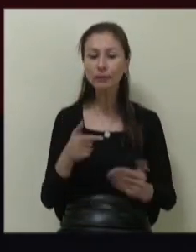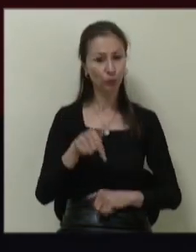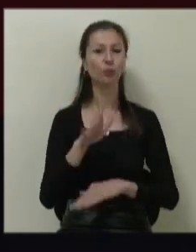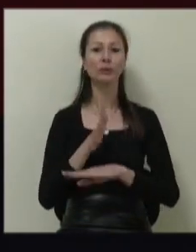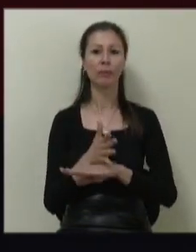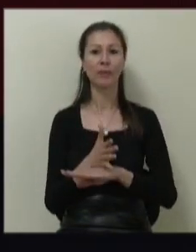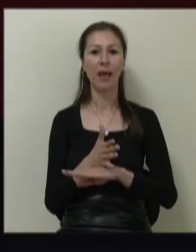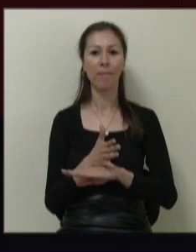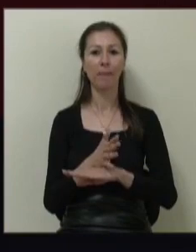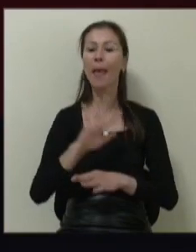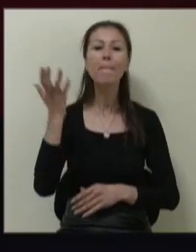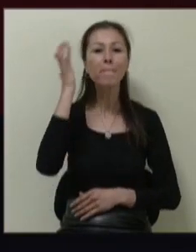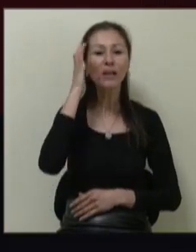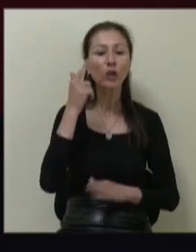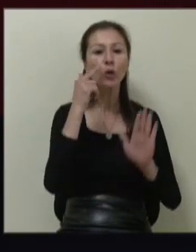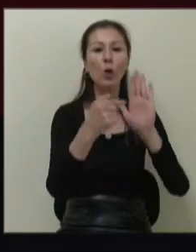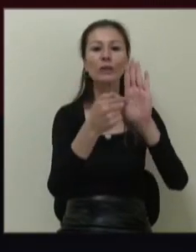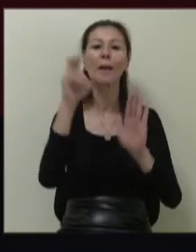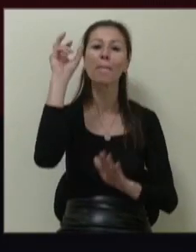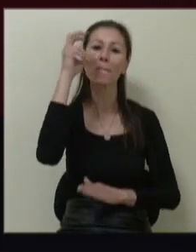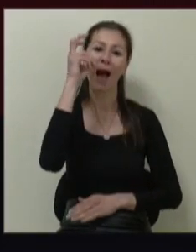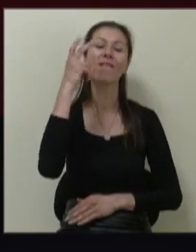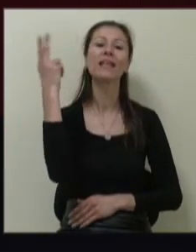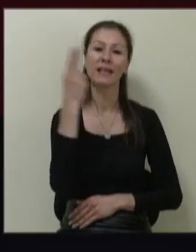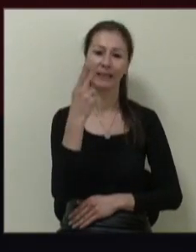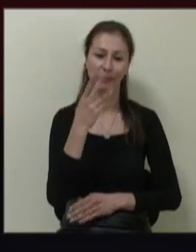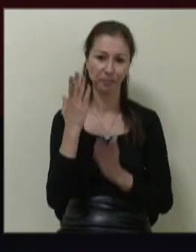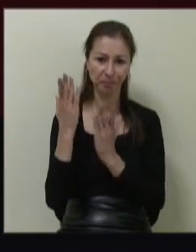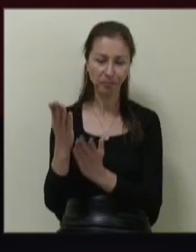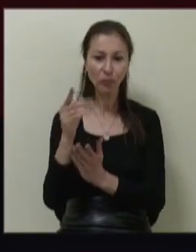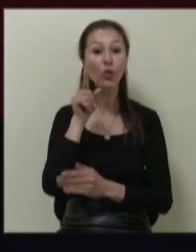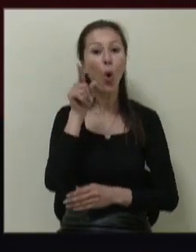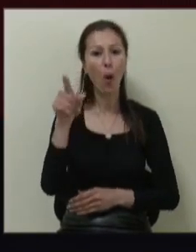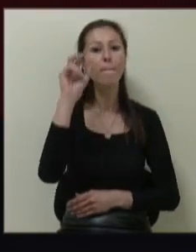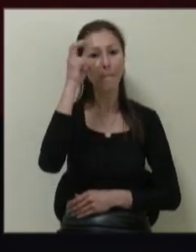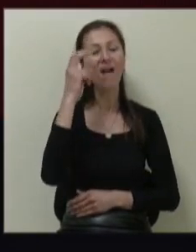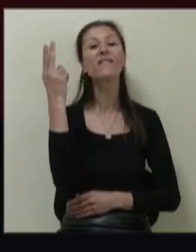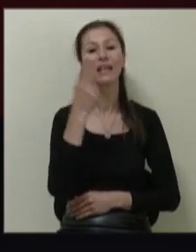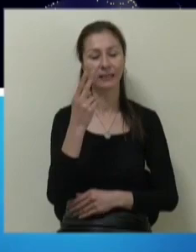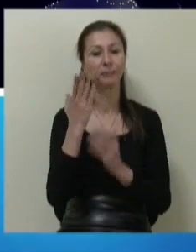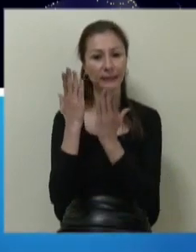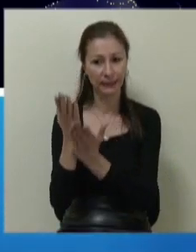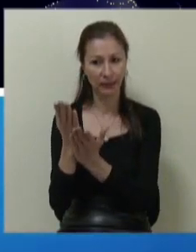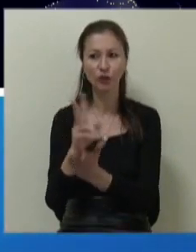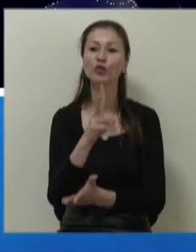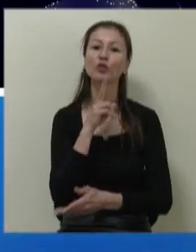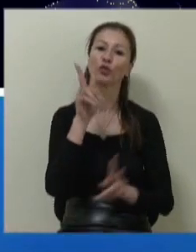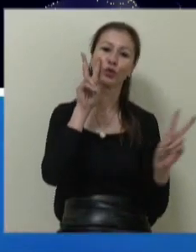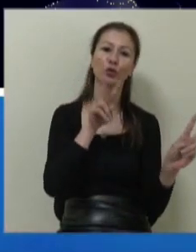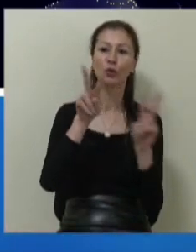de en başta gösterdiğim o mavi resim. O mavi resmin sonucunu